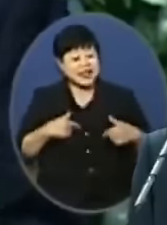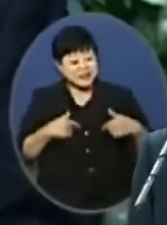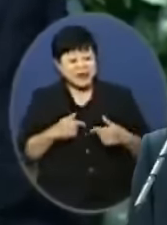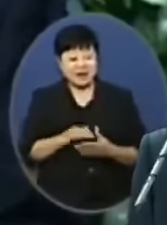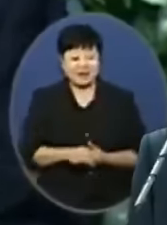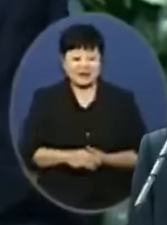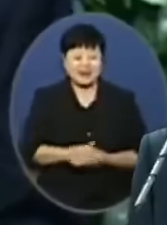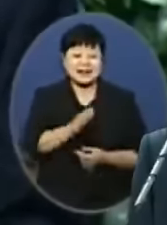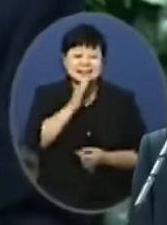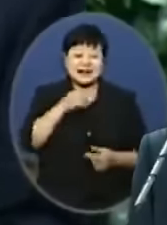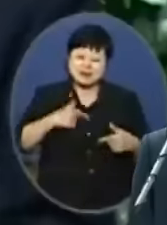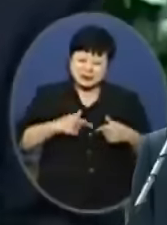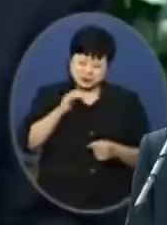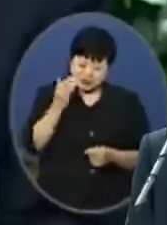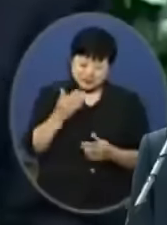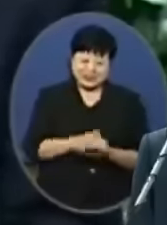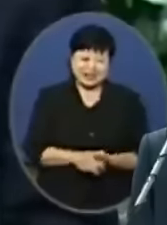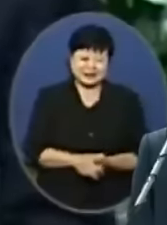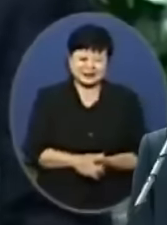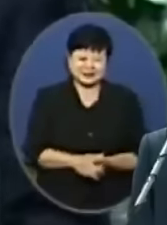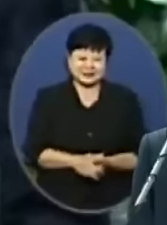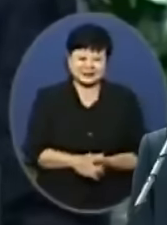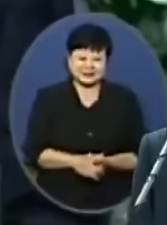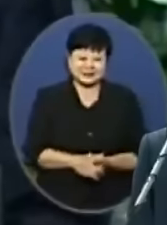기뻐해야 참 기쁨이 된다는 것입니다.